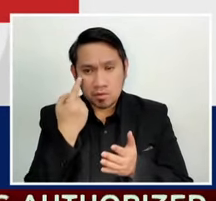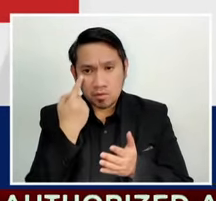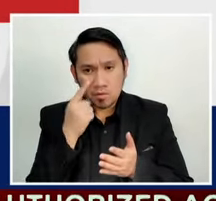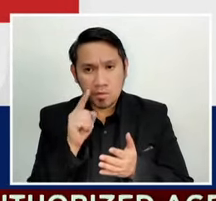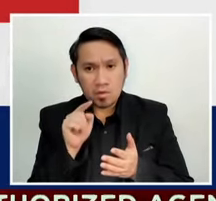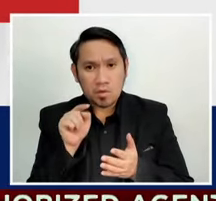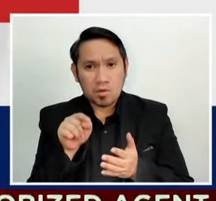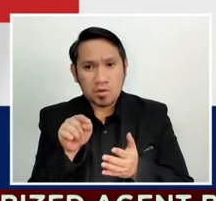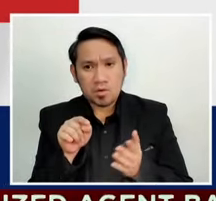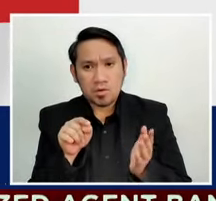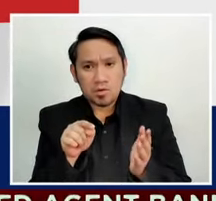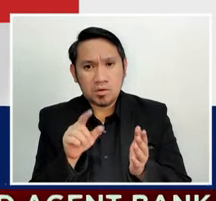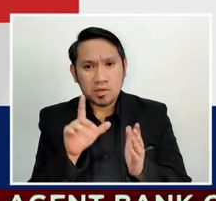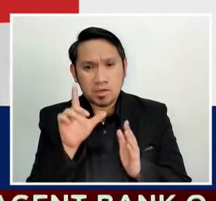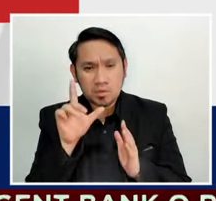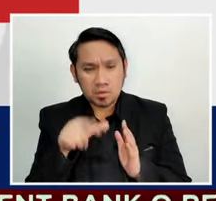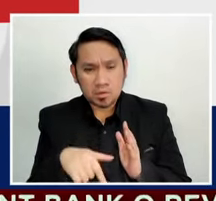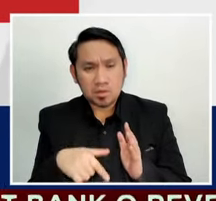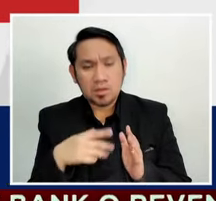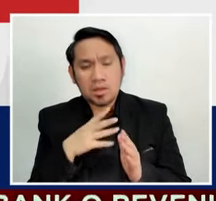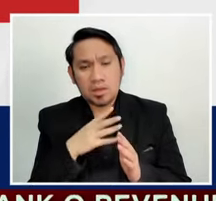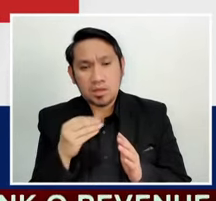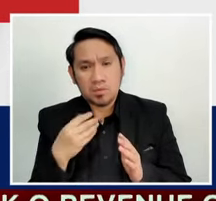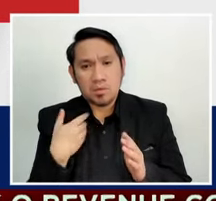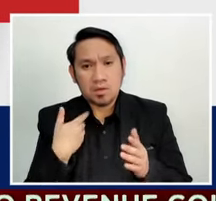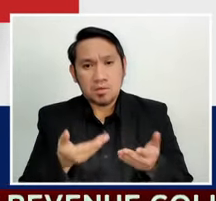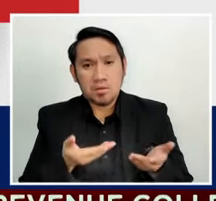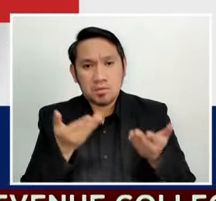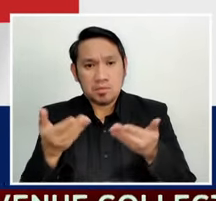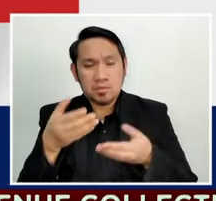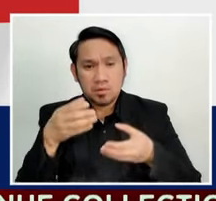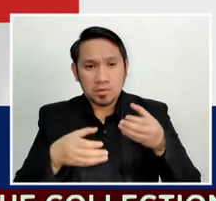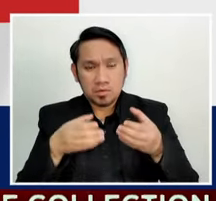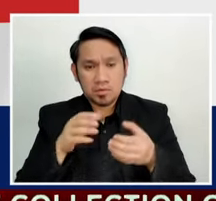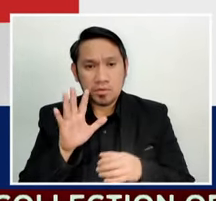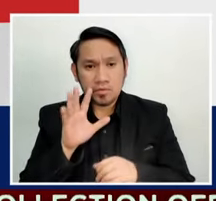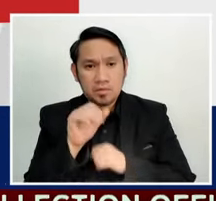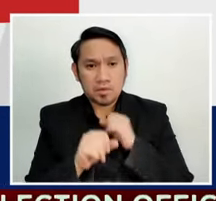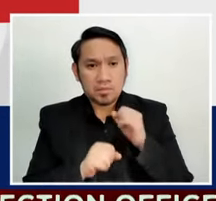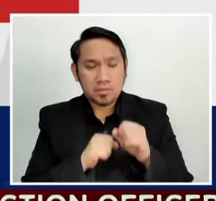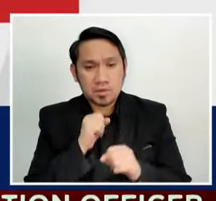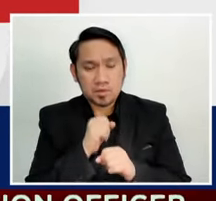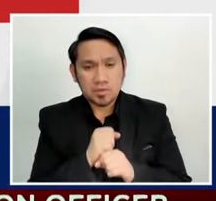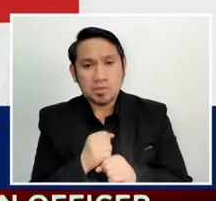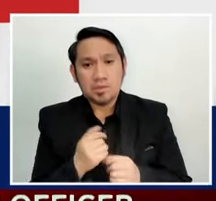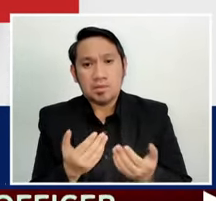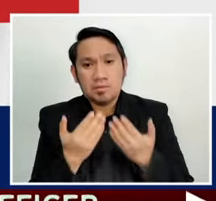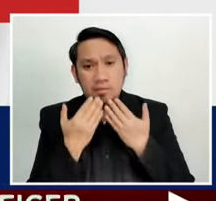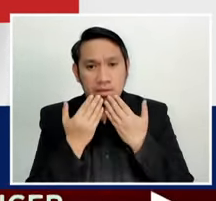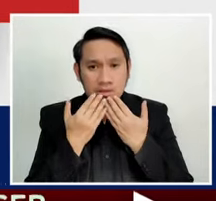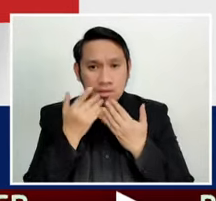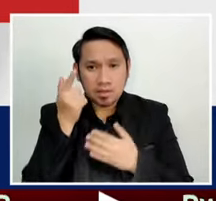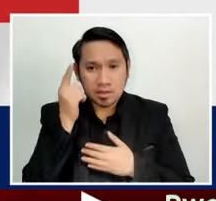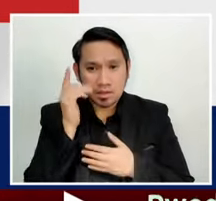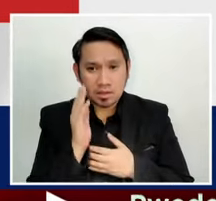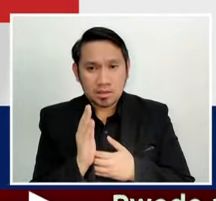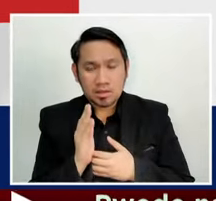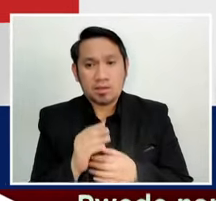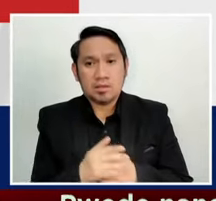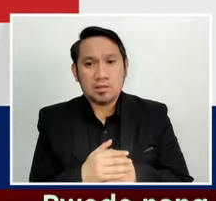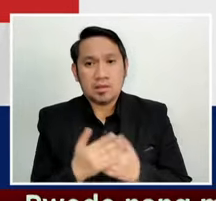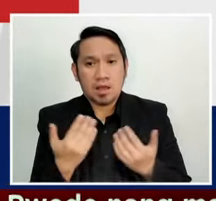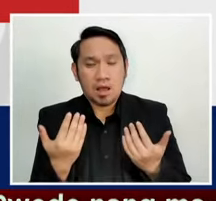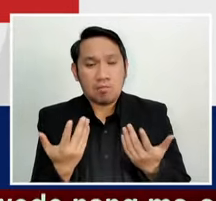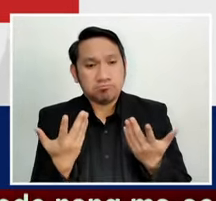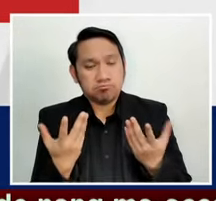Then hanggang sa nilaban ko po yung kaso ng mga 5 taon, awa ng Diyos, nakuha sa dasal, napawalang